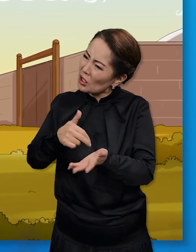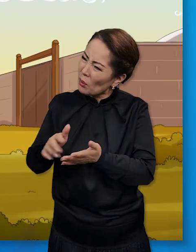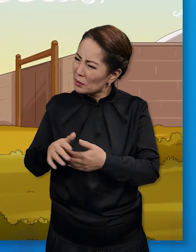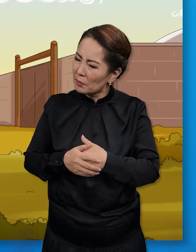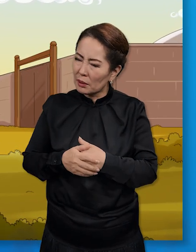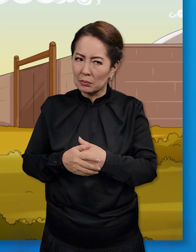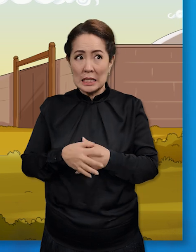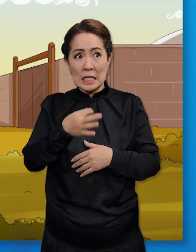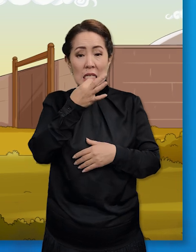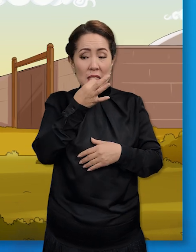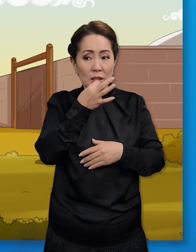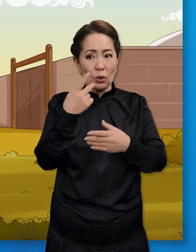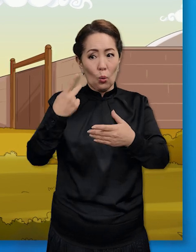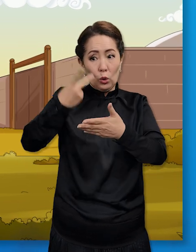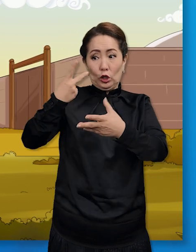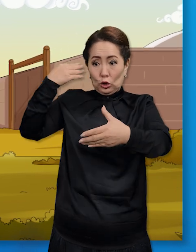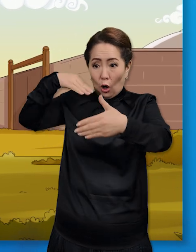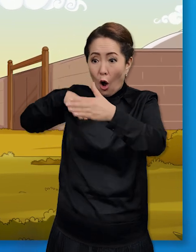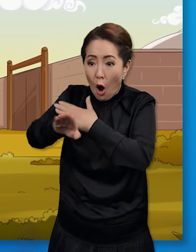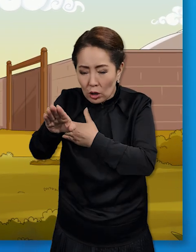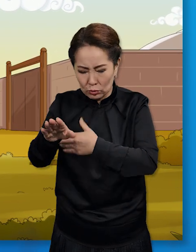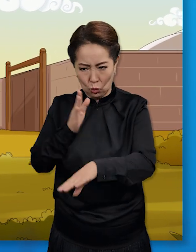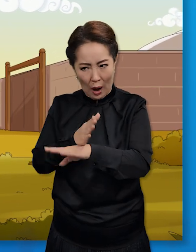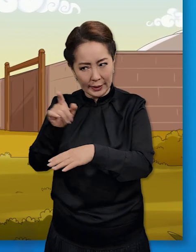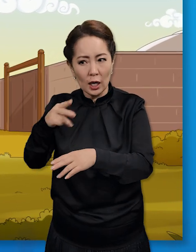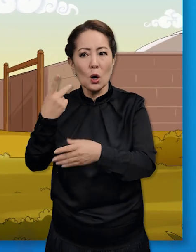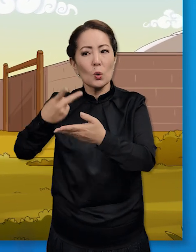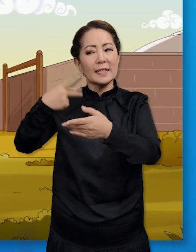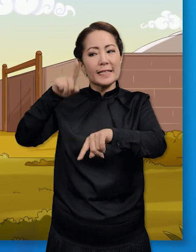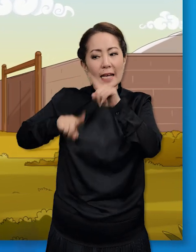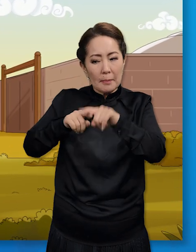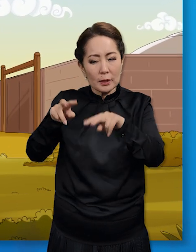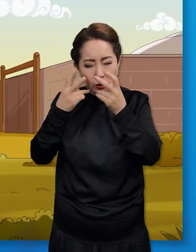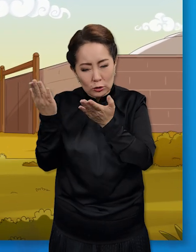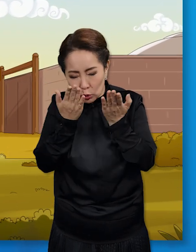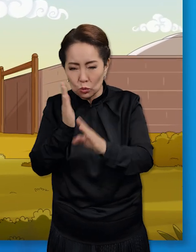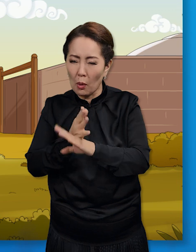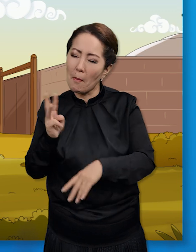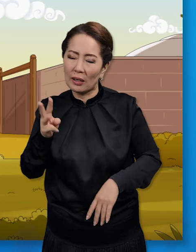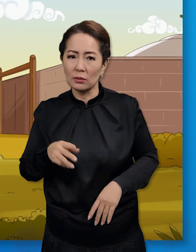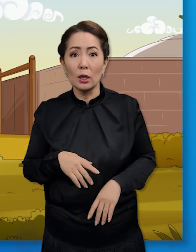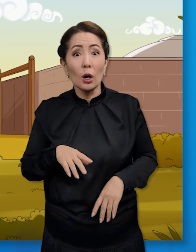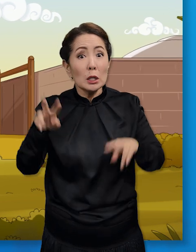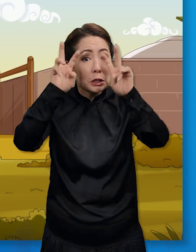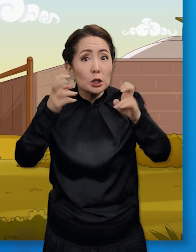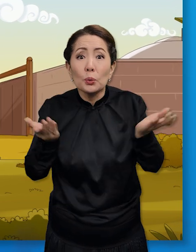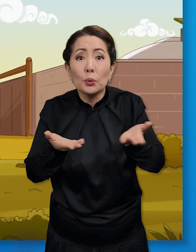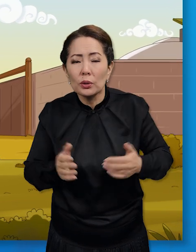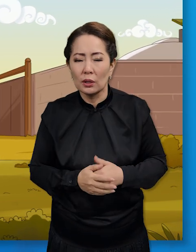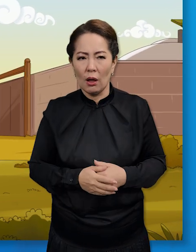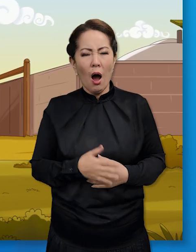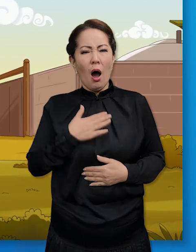За, басар маань одоо хаашаа явсан байж болох уу? Басар төрүүлээд буугаад ирсэн болохоор үлгэрээ айл хэдийн уншчих ч